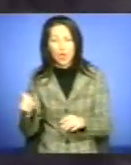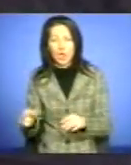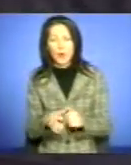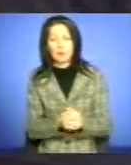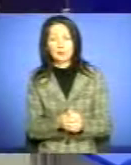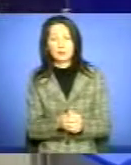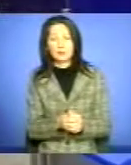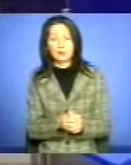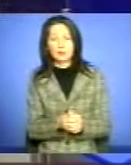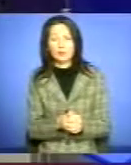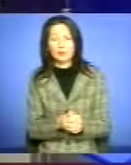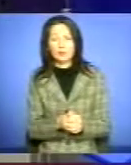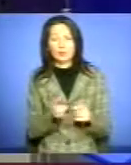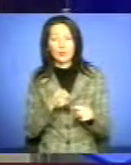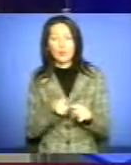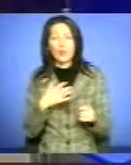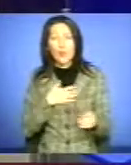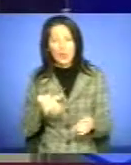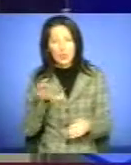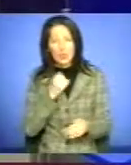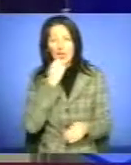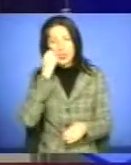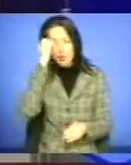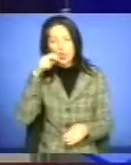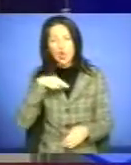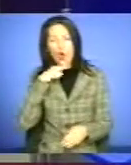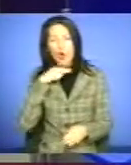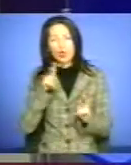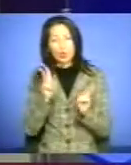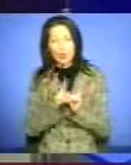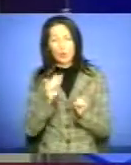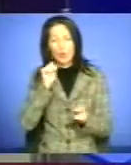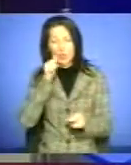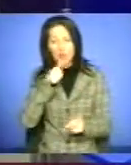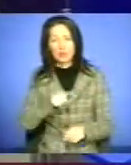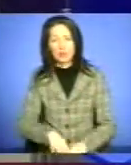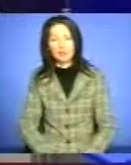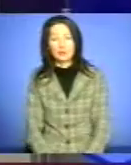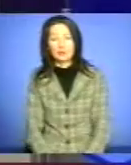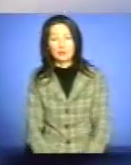На цьому у мене все. Дякую за увагу і зустрінемось завтра.